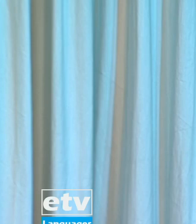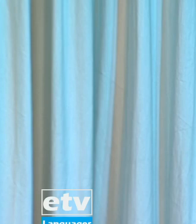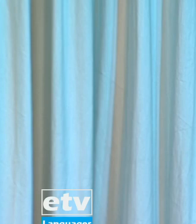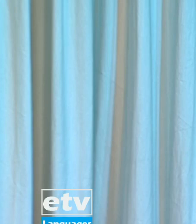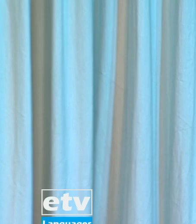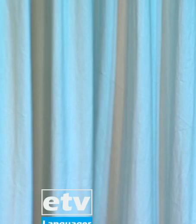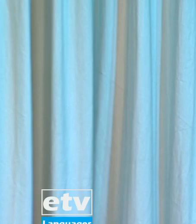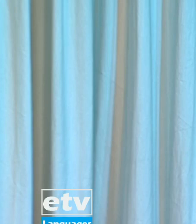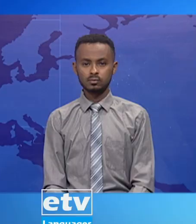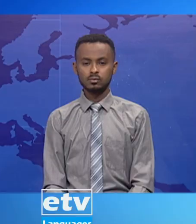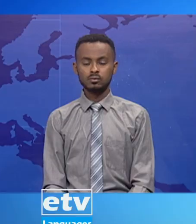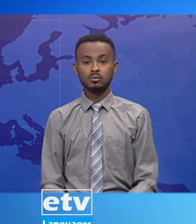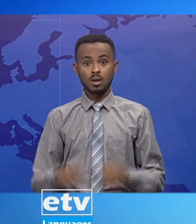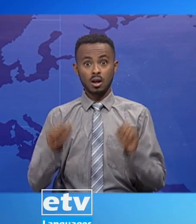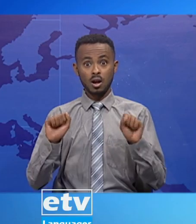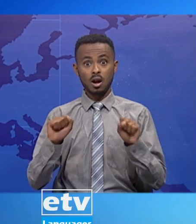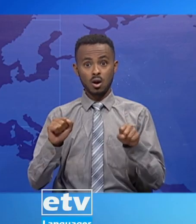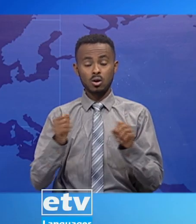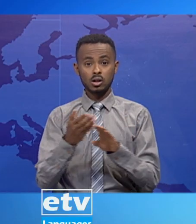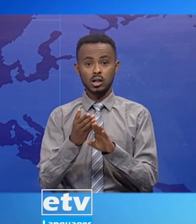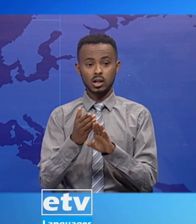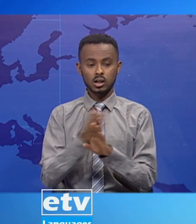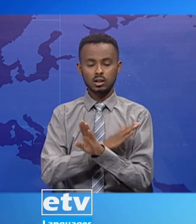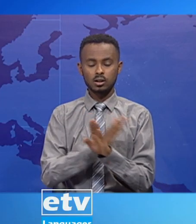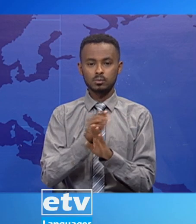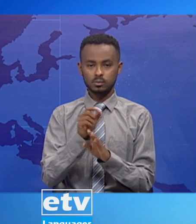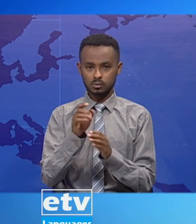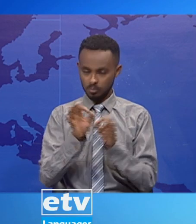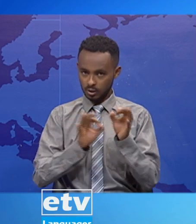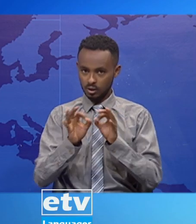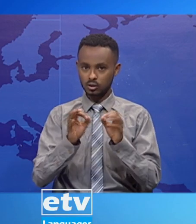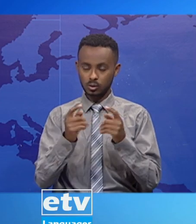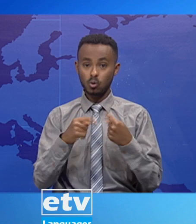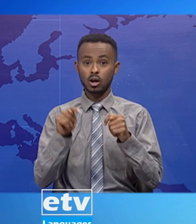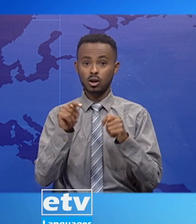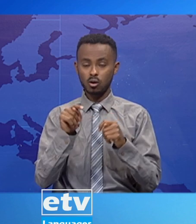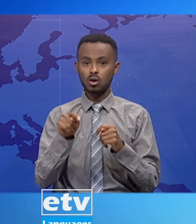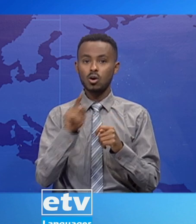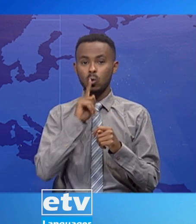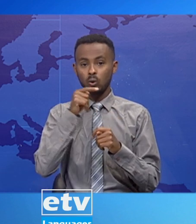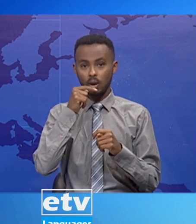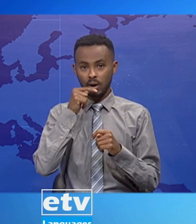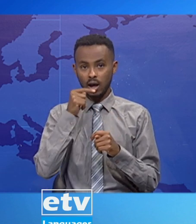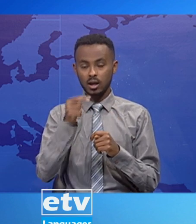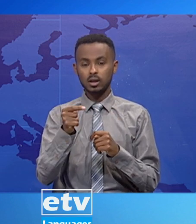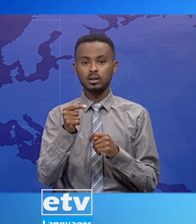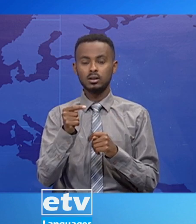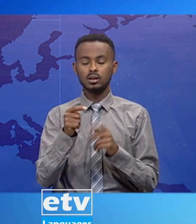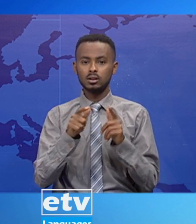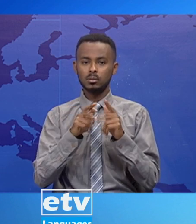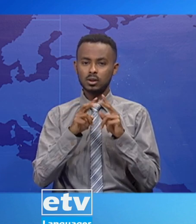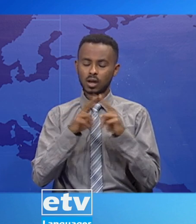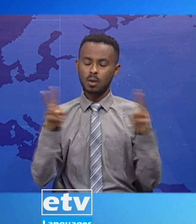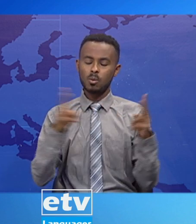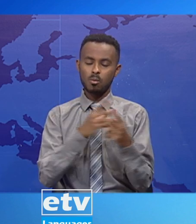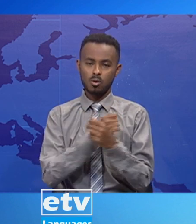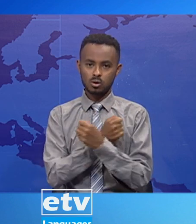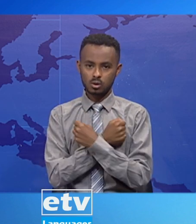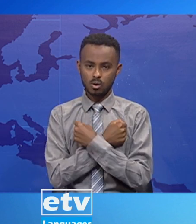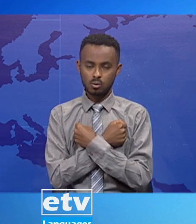እንዲያገለግሉ? አዎ እንግዲህ አሁን ቀድም ጠቀስ እንዳደረከው እነስ ለመናገር እጅግ በጣም